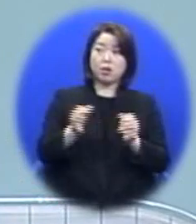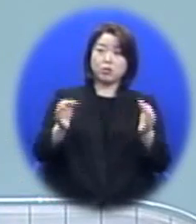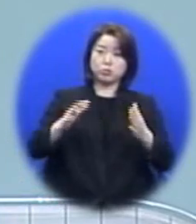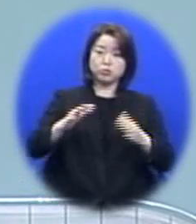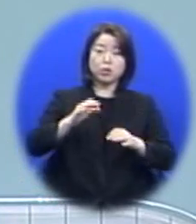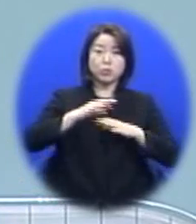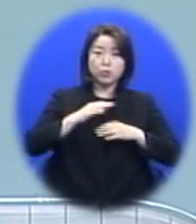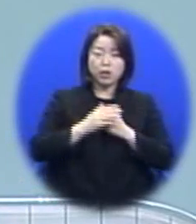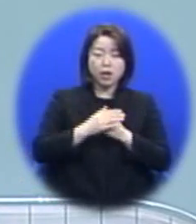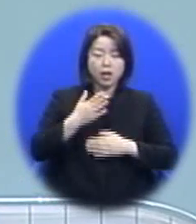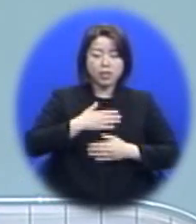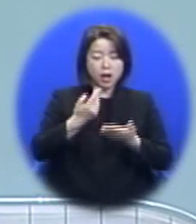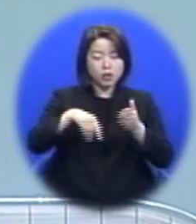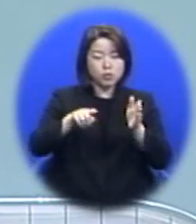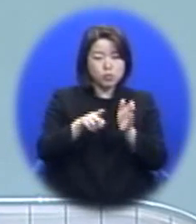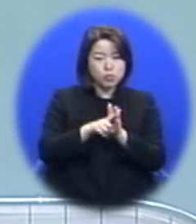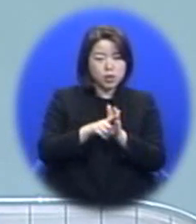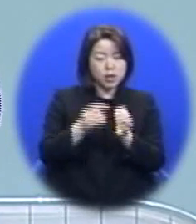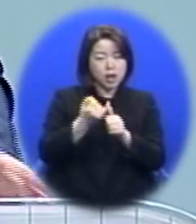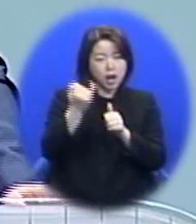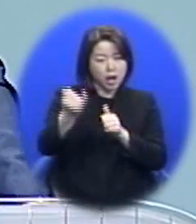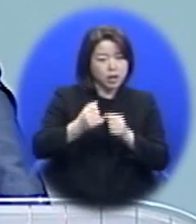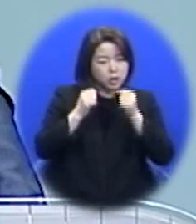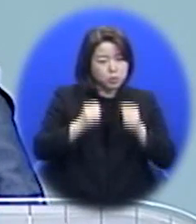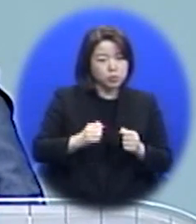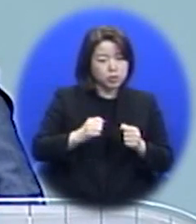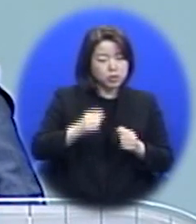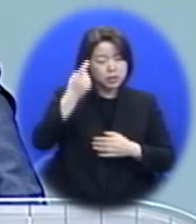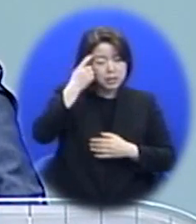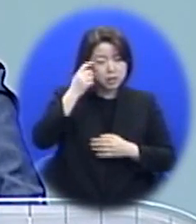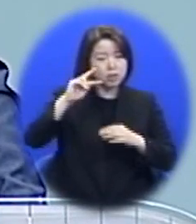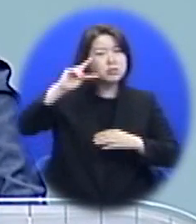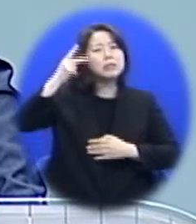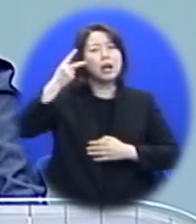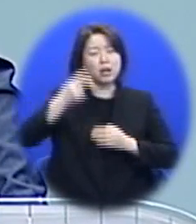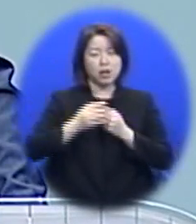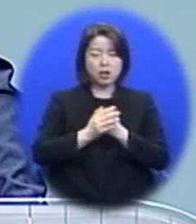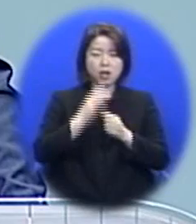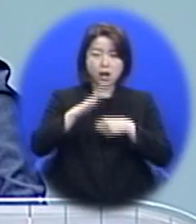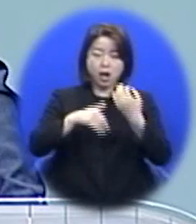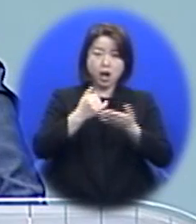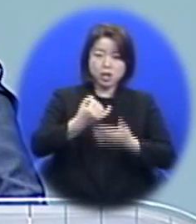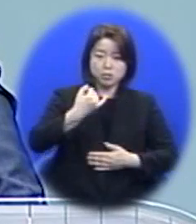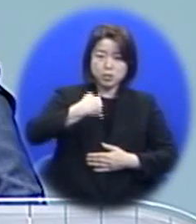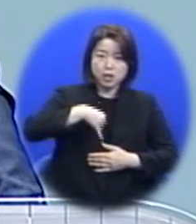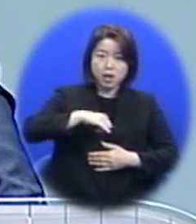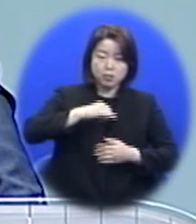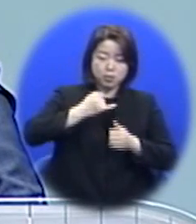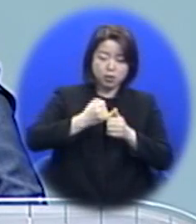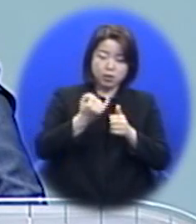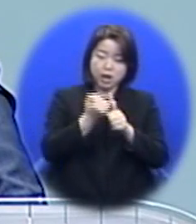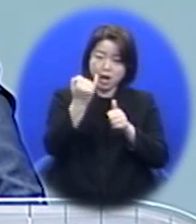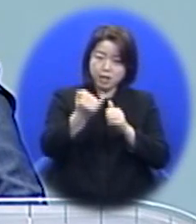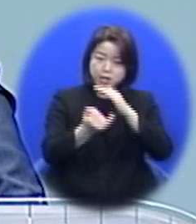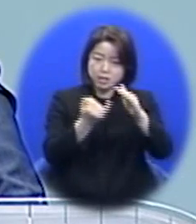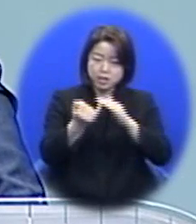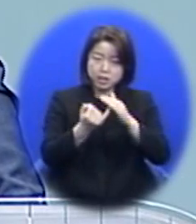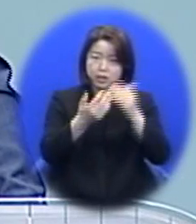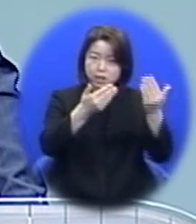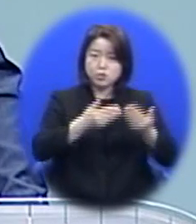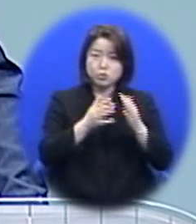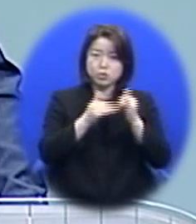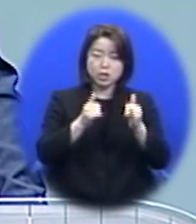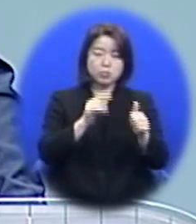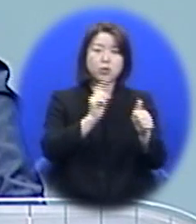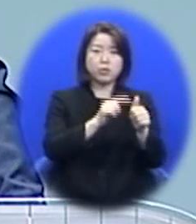아내가 존재한다는 생각은 철저한 착각이었던 것이다. 하나님은 아내를 사랑해 줄 사람으로 나를 찾으셨다.